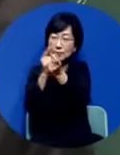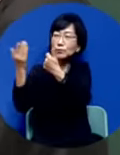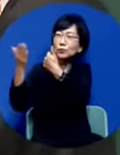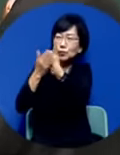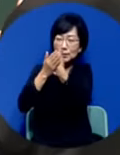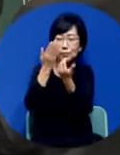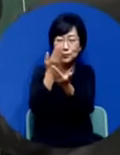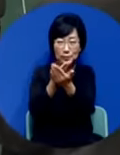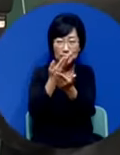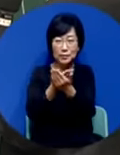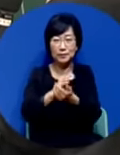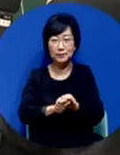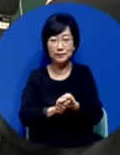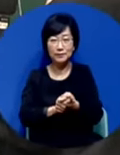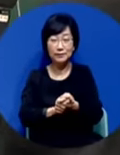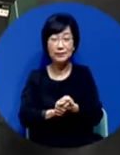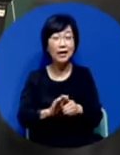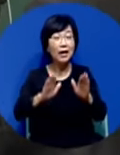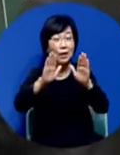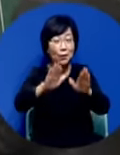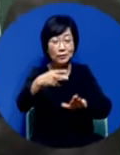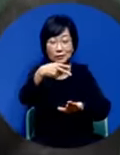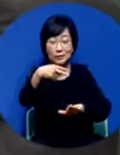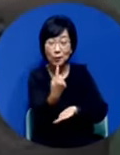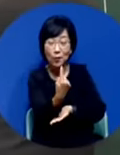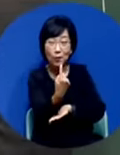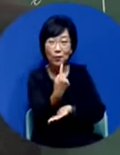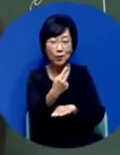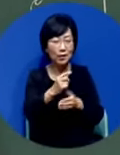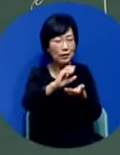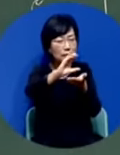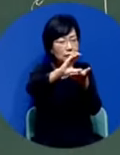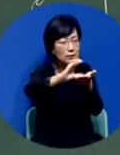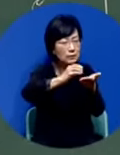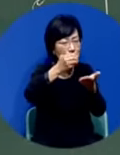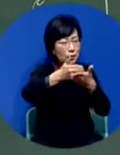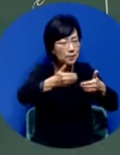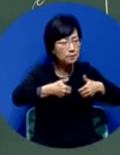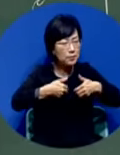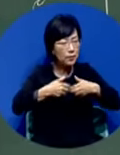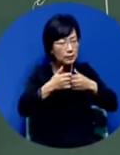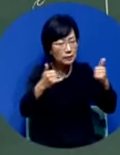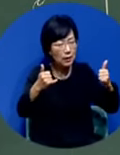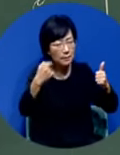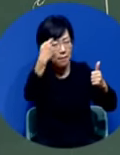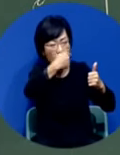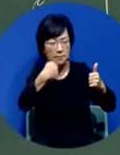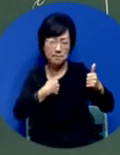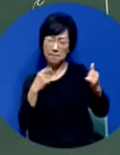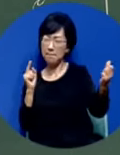让我能够在那人需要基督的时间表里面。 오늘도 귀중한 시간에 그리스도를 필요로 하는 사람을 만나게 하옵소서.